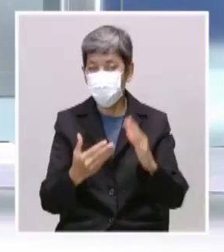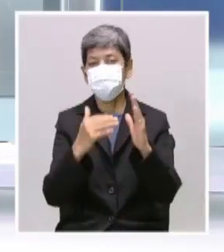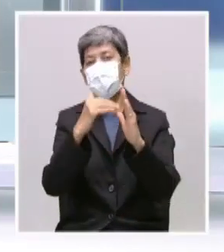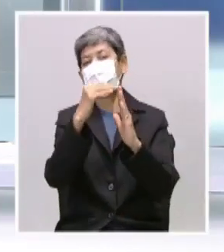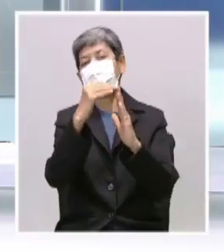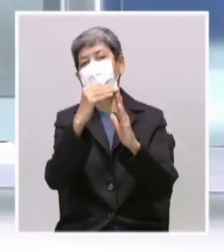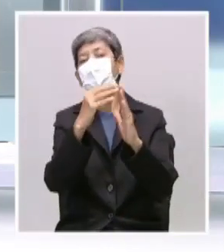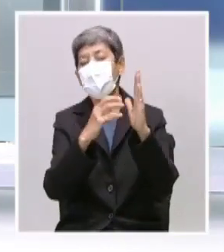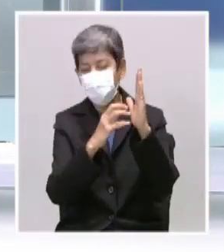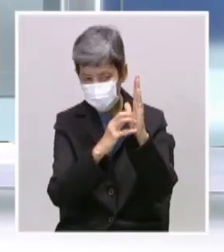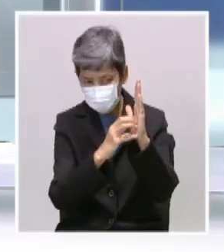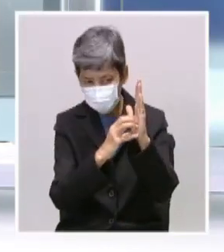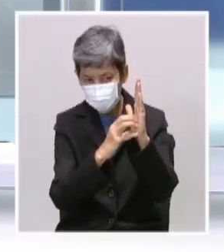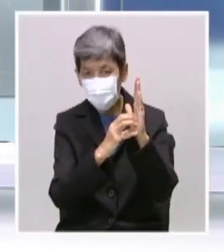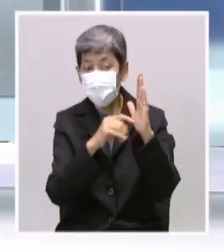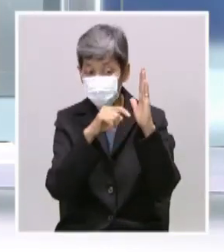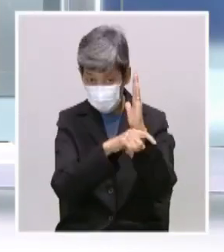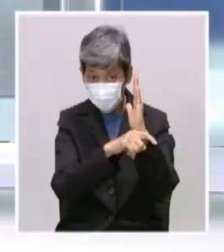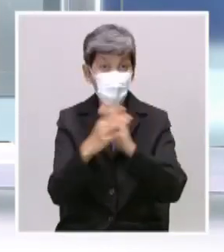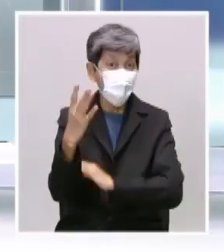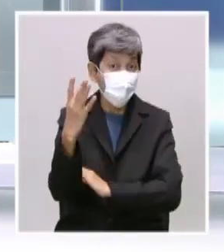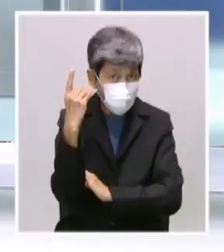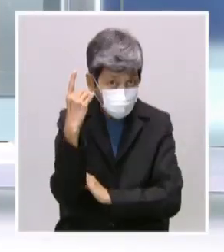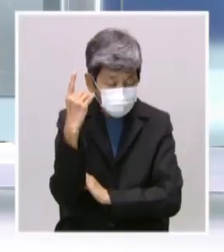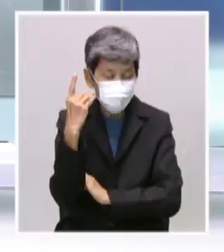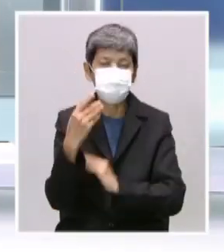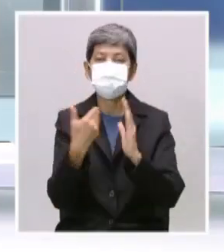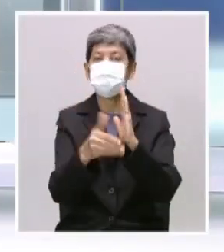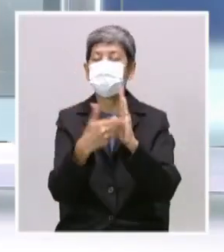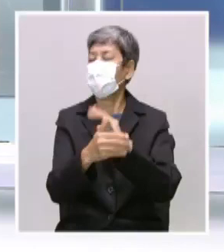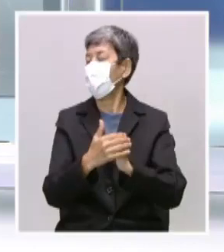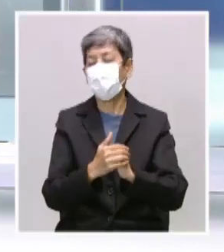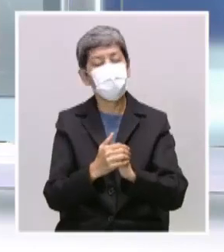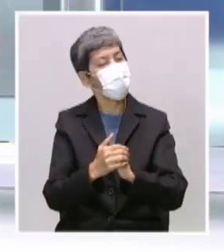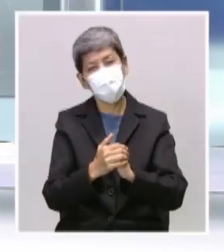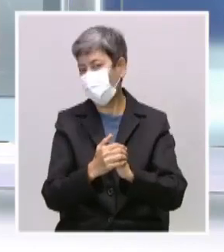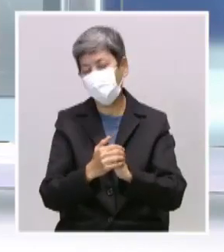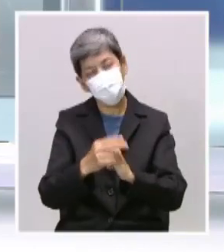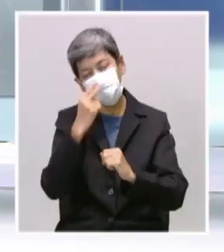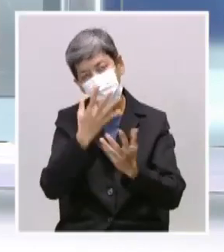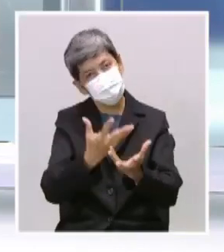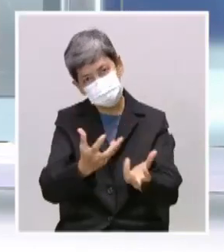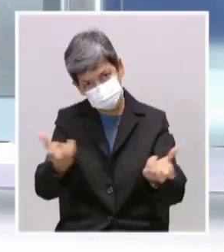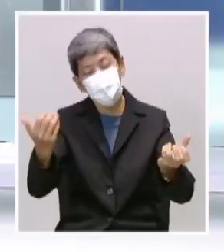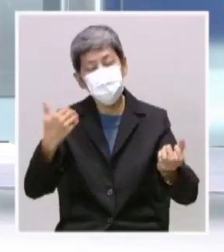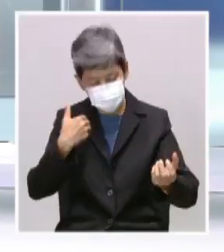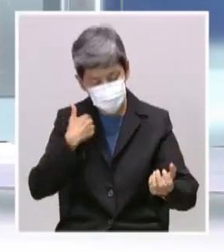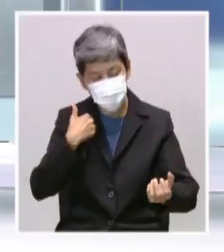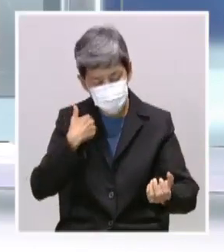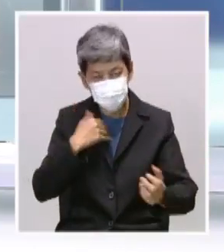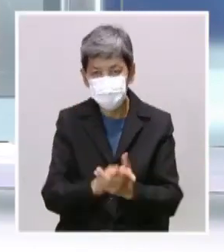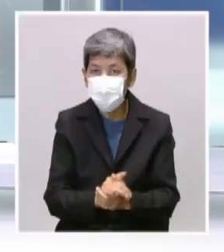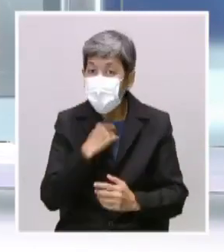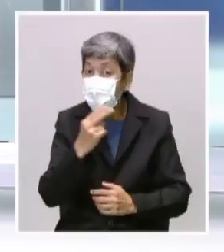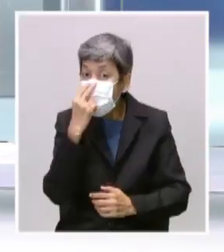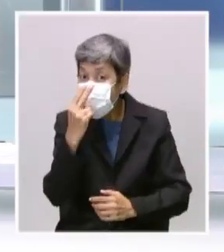คเหนือภาคกลางและภาคตะวันออกหลังจากที่เมื่อวันนี้เนี่ยภาคอีสานได้รับผลกระทบไปแล้วจะเห็นความเสียหายในหลายพื้นที่เลยนะคะท่